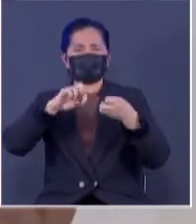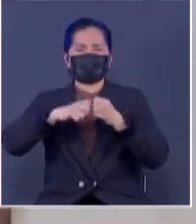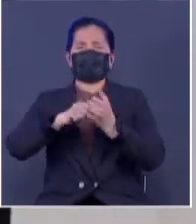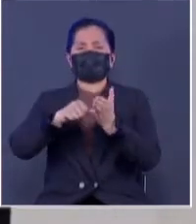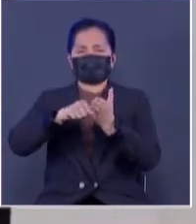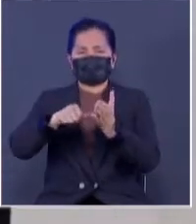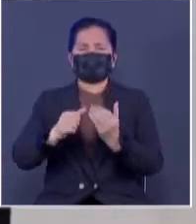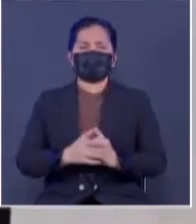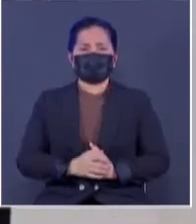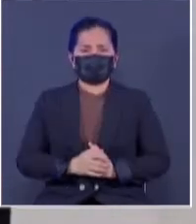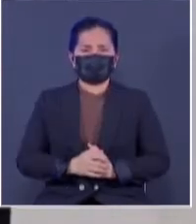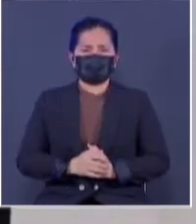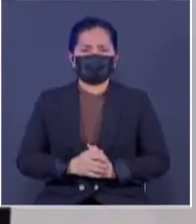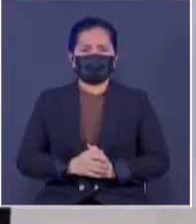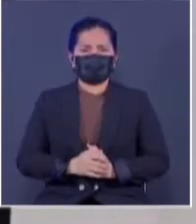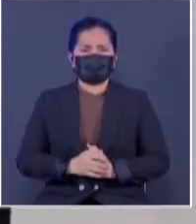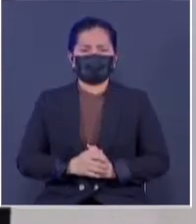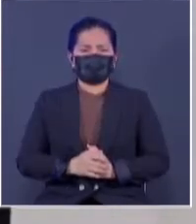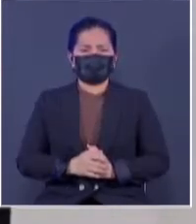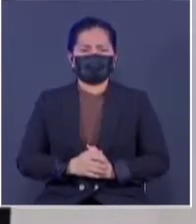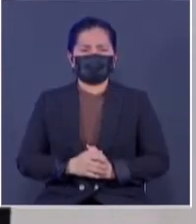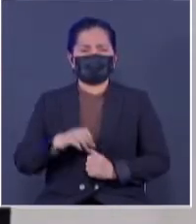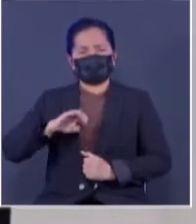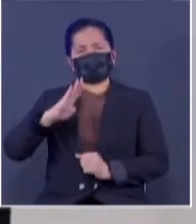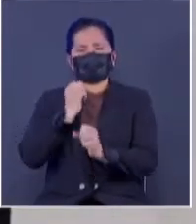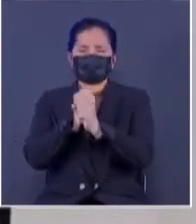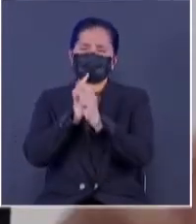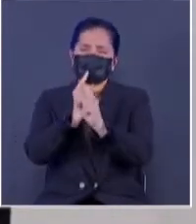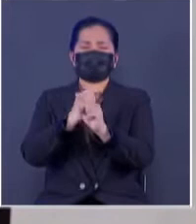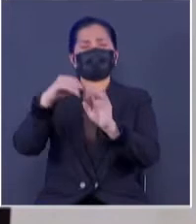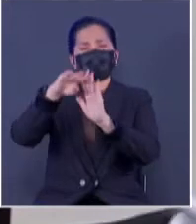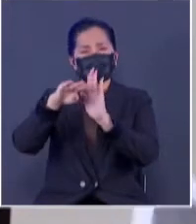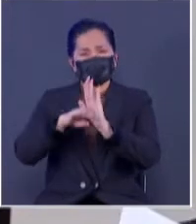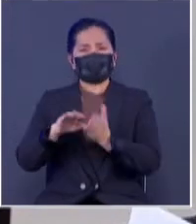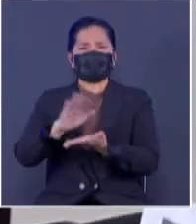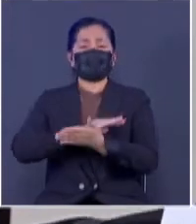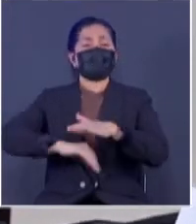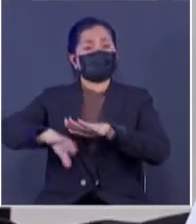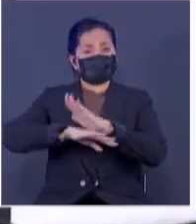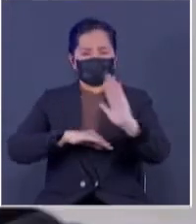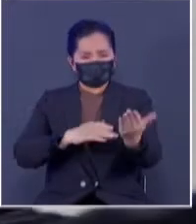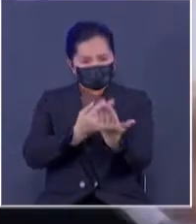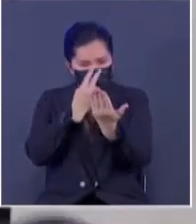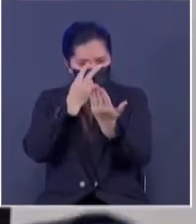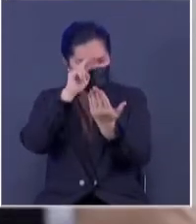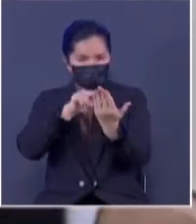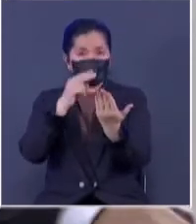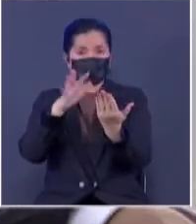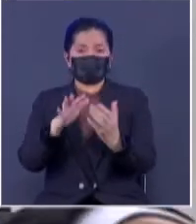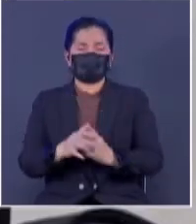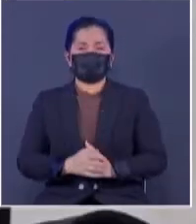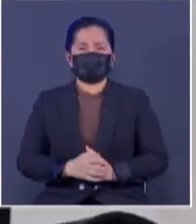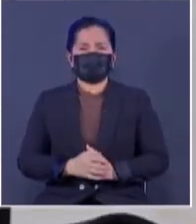คือบริษัทเองเนี่ยก็ดำเนินการตามกระบวนการนะครับทีนี้เอกสารเนี่ยเมื่อกี้เด็กก็เอามาให้ผมดูอย่างเอกส